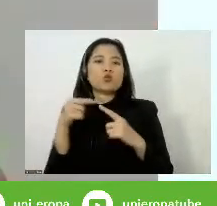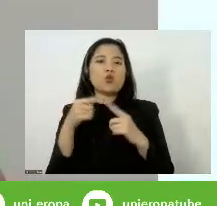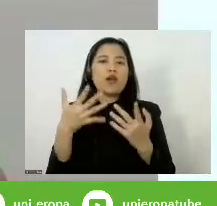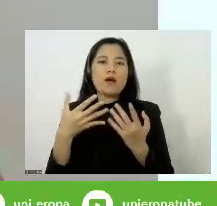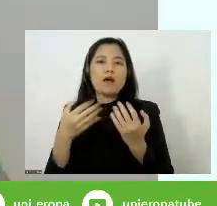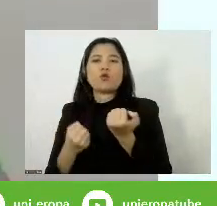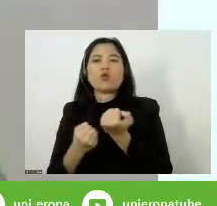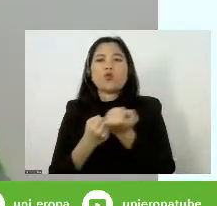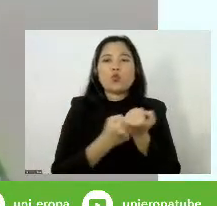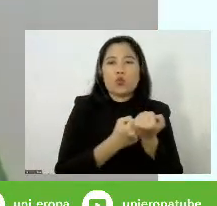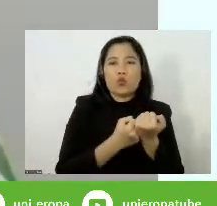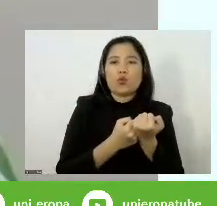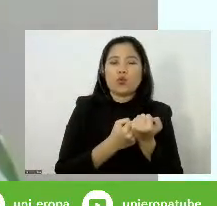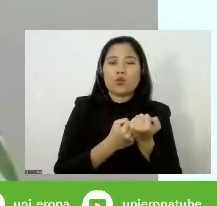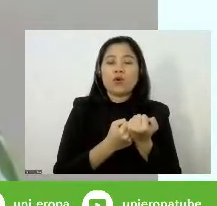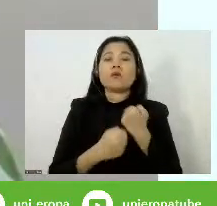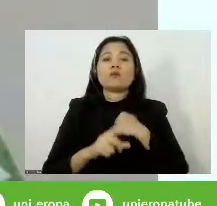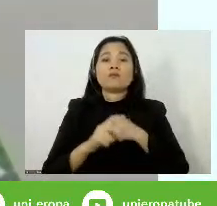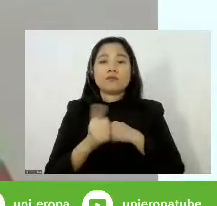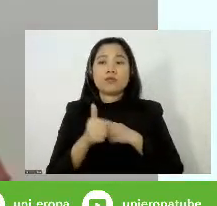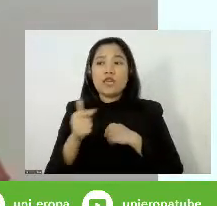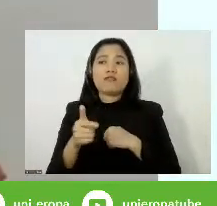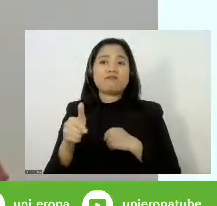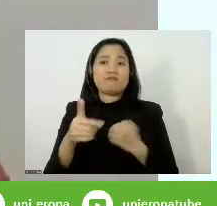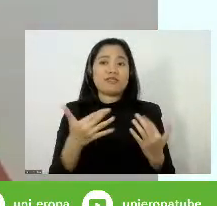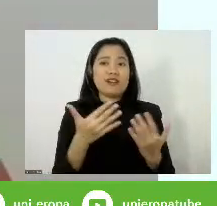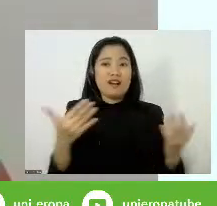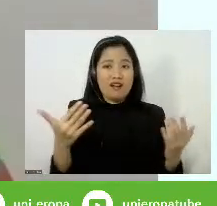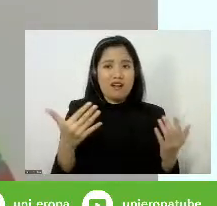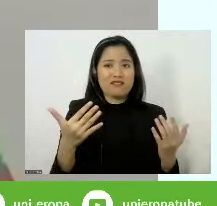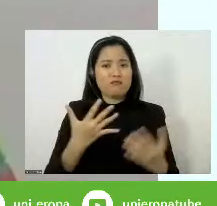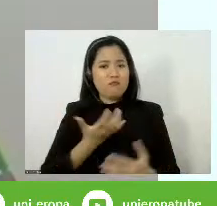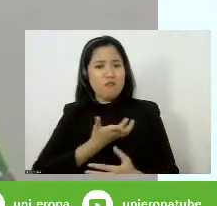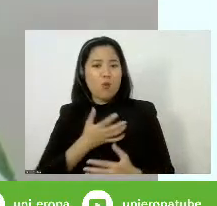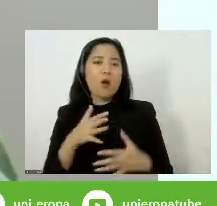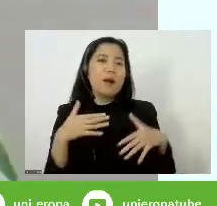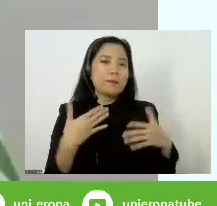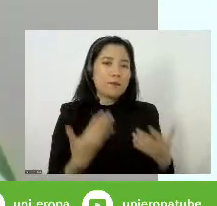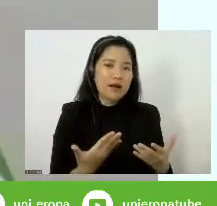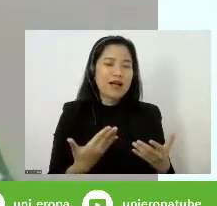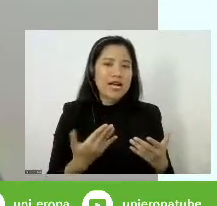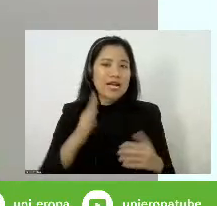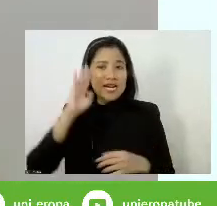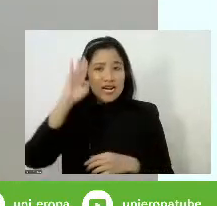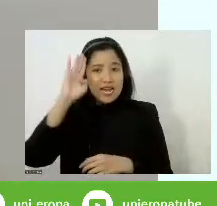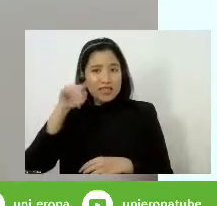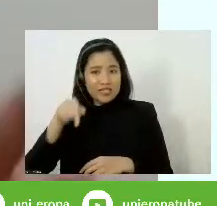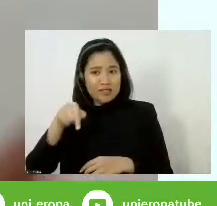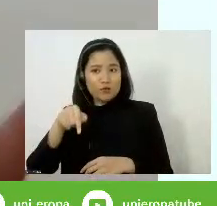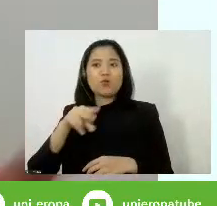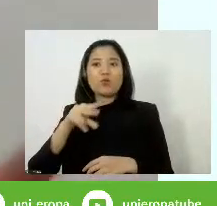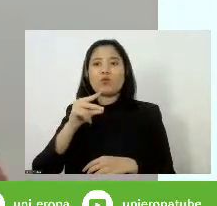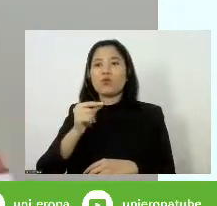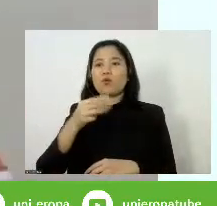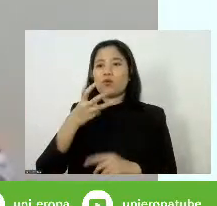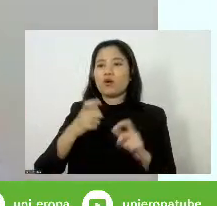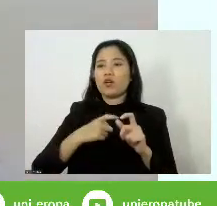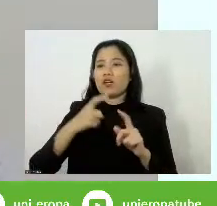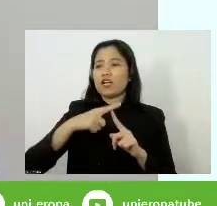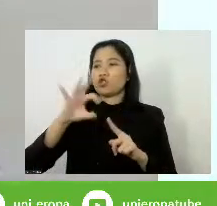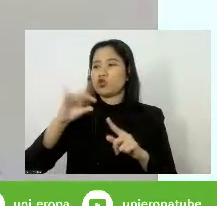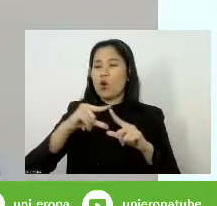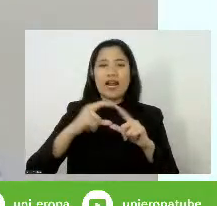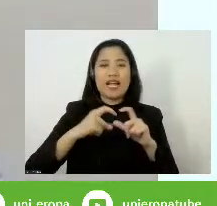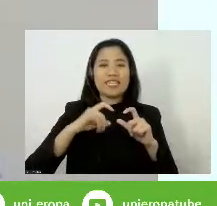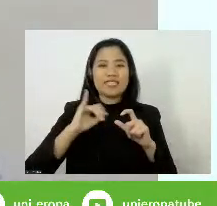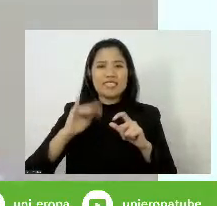Untuk memanfaatkan apa yang diinginkan ke oleh masyarakat lokal pasti restorasi mangrove ini yang